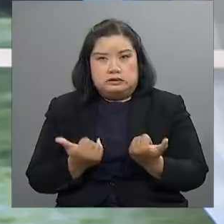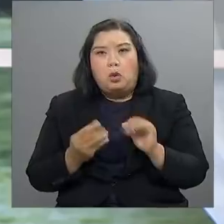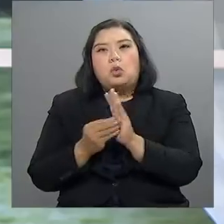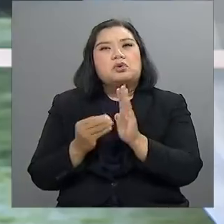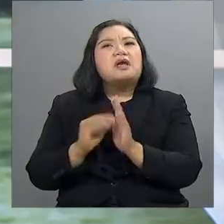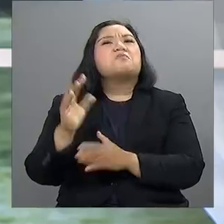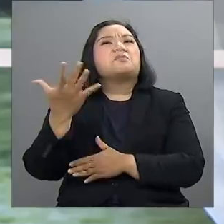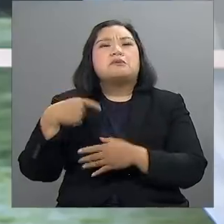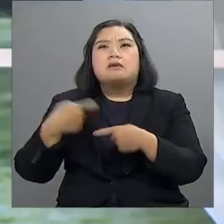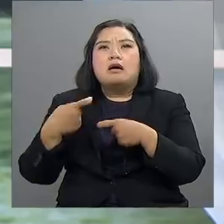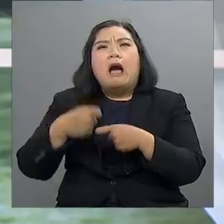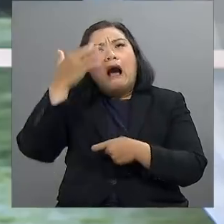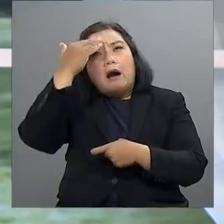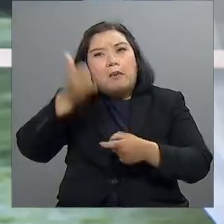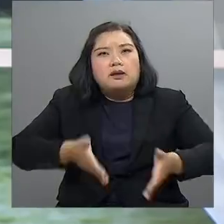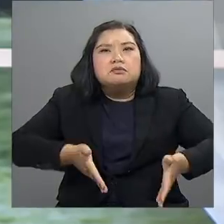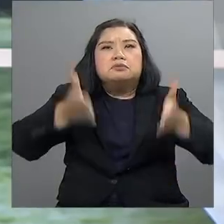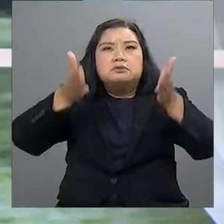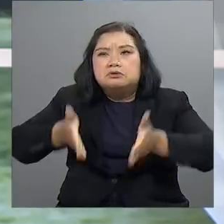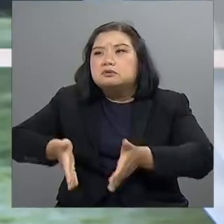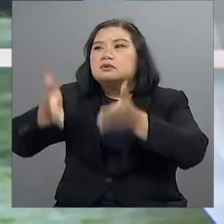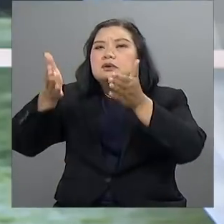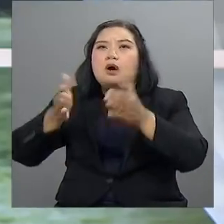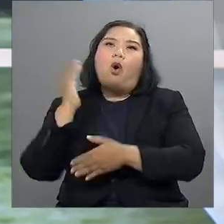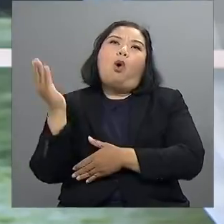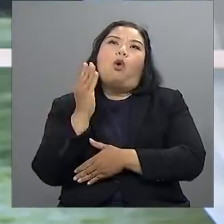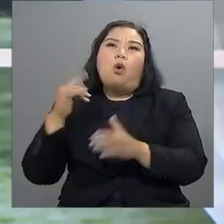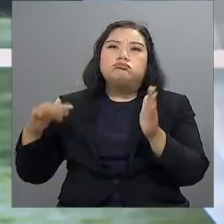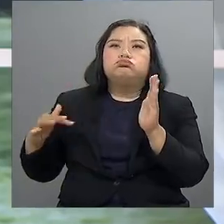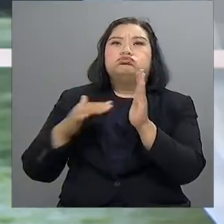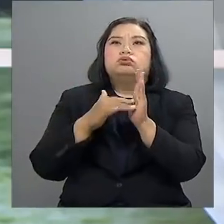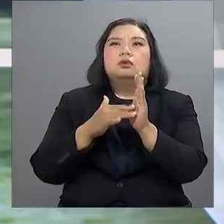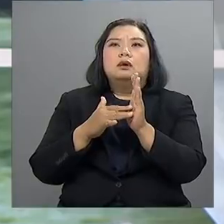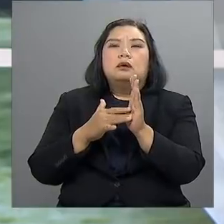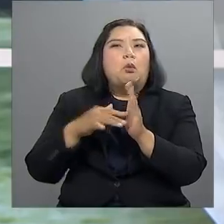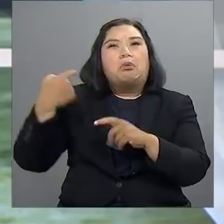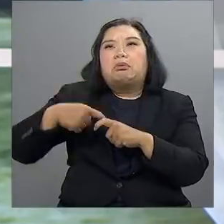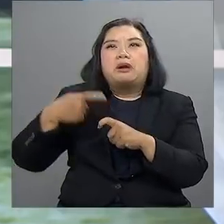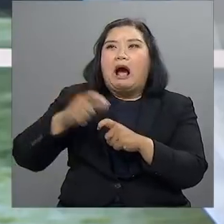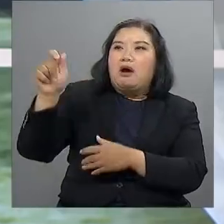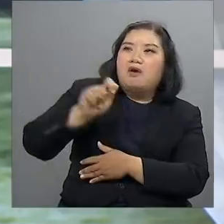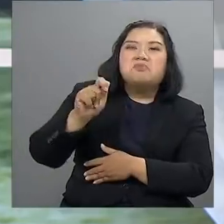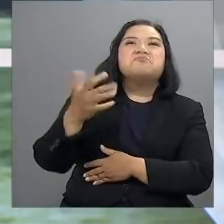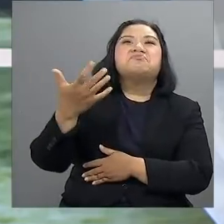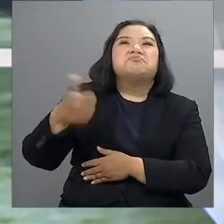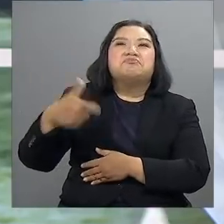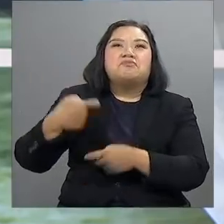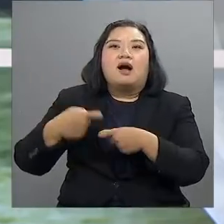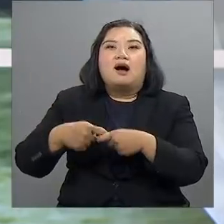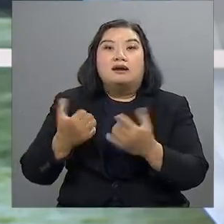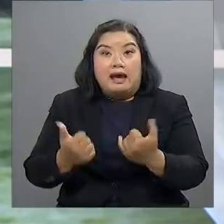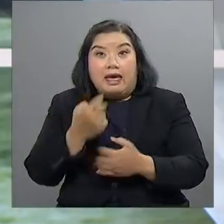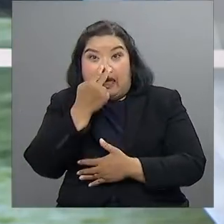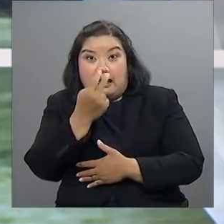อะ ตึกรามบ้านเมืองเสาไฟฟ้าเอ่ยเนาะ ต้องมีพื้นที่กว้างๆหน่อย นะคะเอาจากนี้ค่ะเมื่อสักครู่คุณผู้ชมได้เห็นแล้วแปรรูปมะม่วงสุก